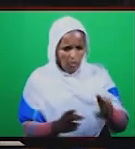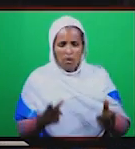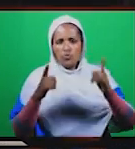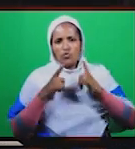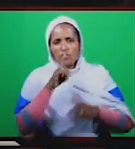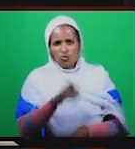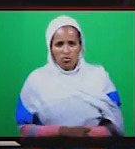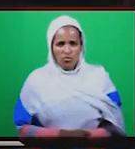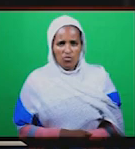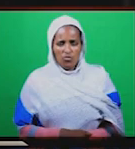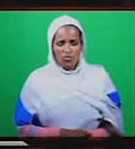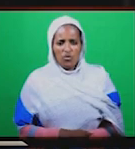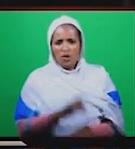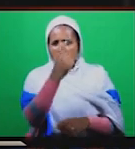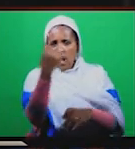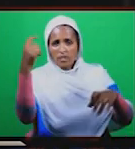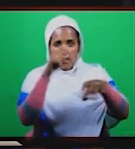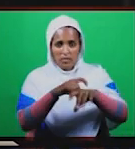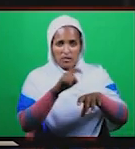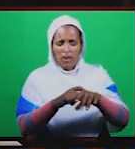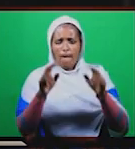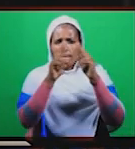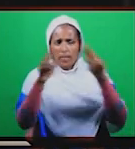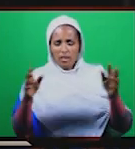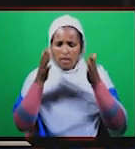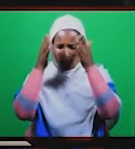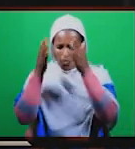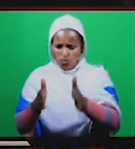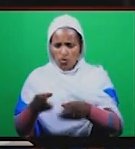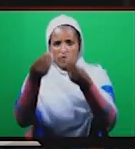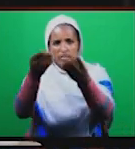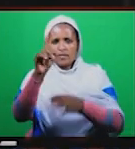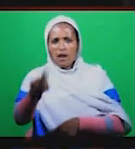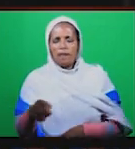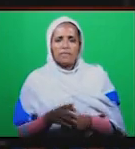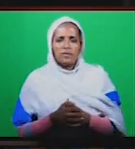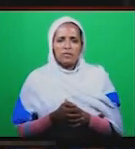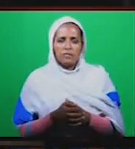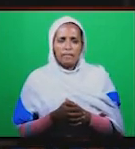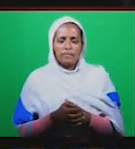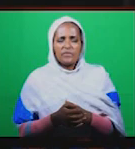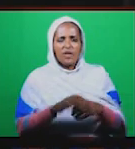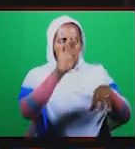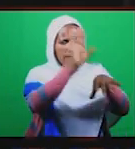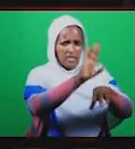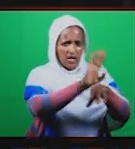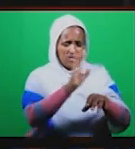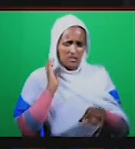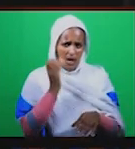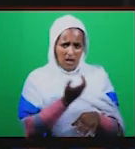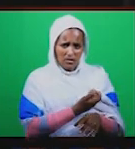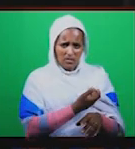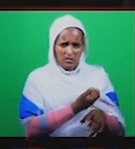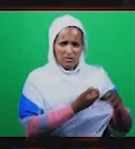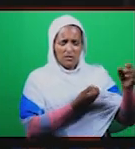እንግዳ አክባሪ ነው። በሄደበት ተከባብሮ የሚኖር አገር ነው። አንዳንድ ጊዜ